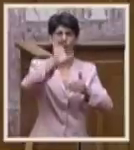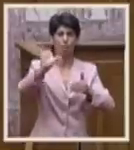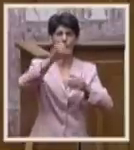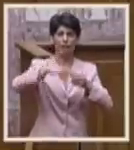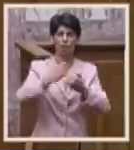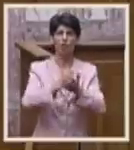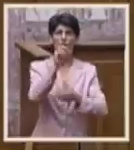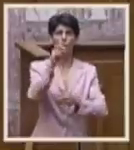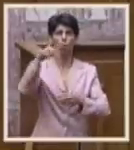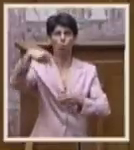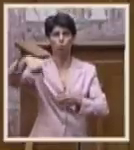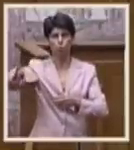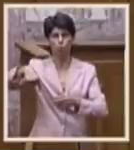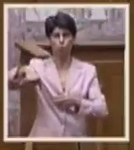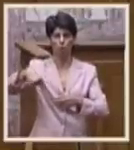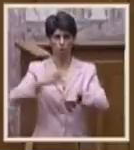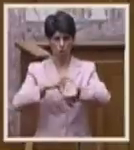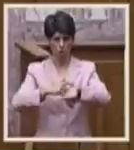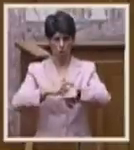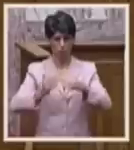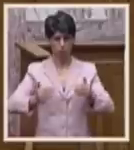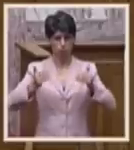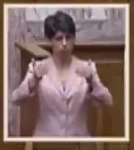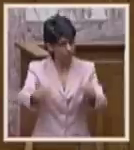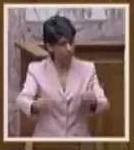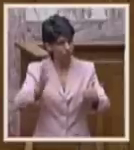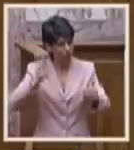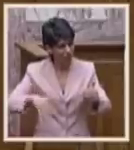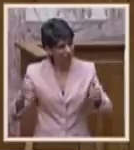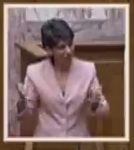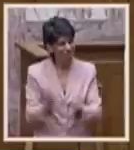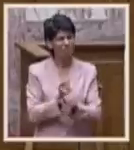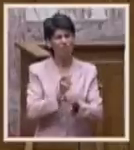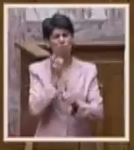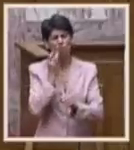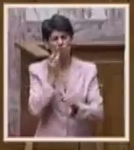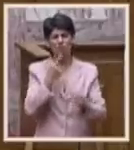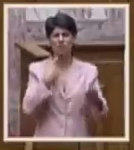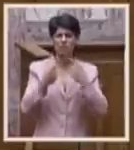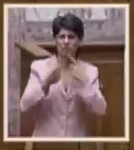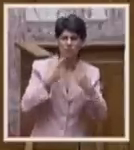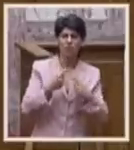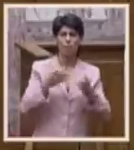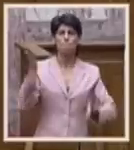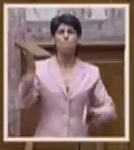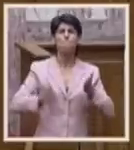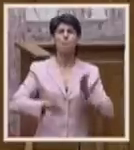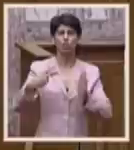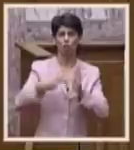Διεθνούς Νομισματικού Ταμείου, αυτό που τελικά καταφέραμε μετά από σκληρές διαπραγματεύσεις τον Μάρτιο του